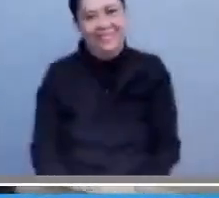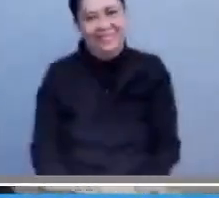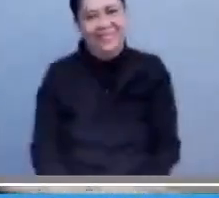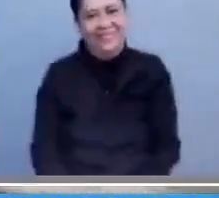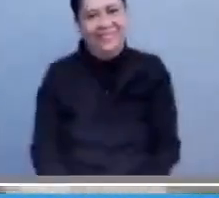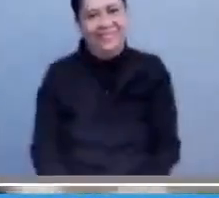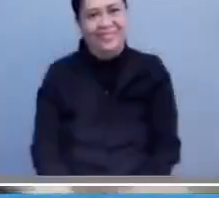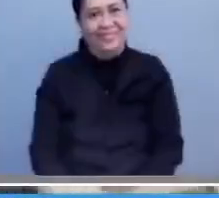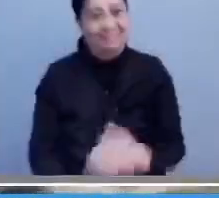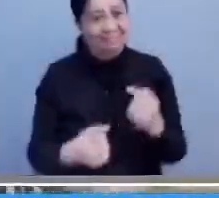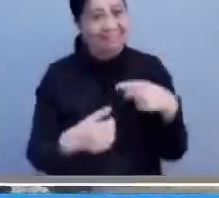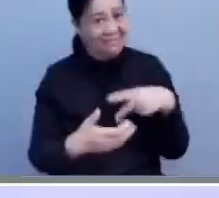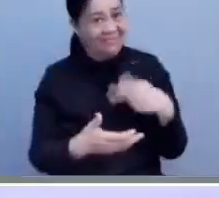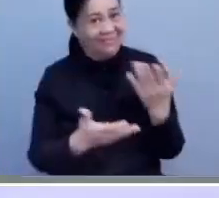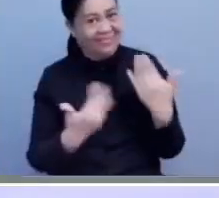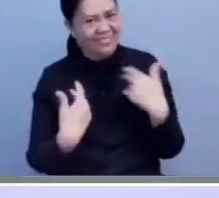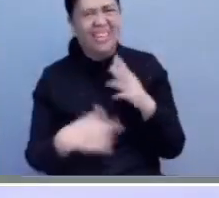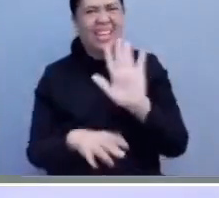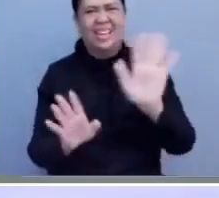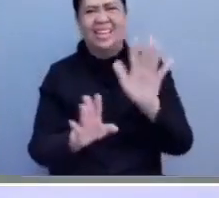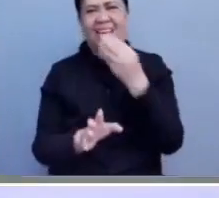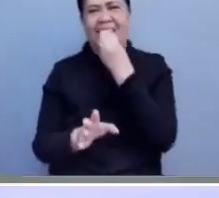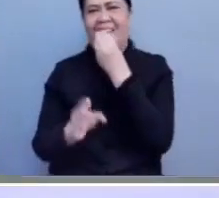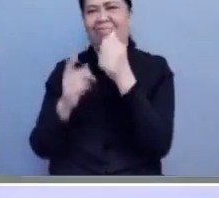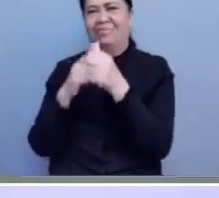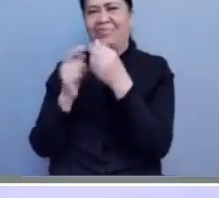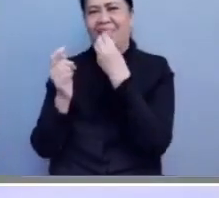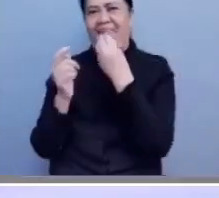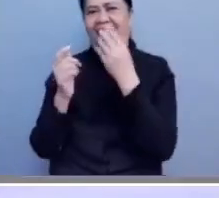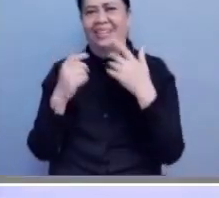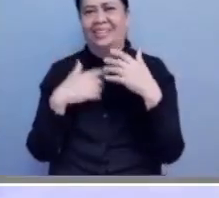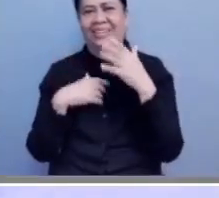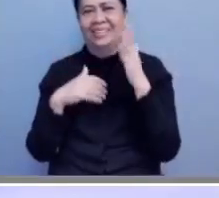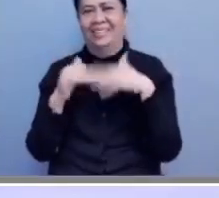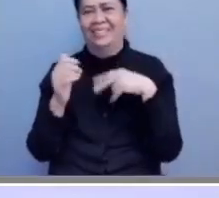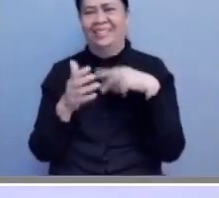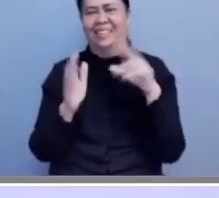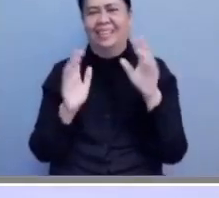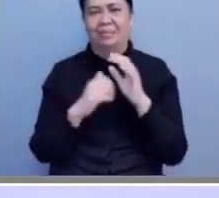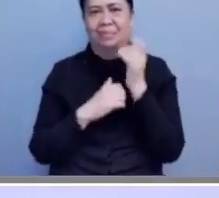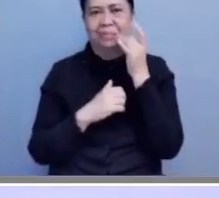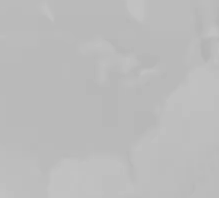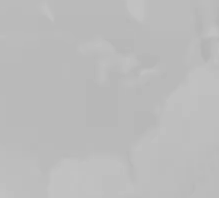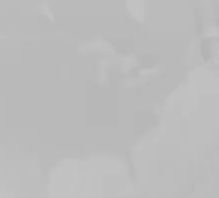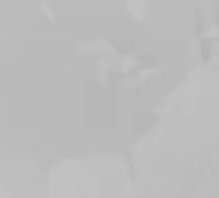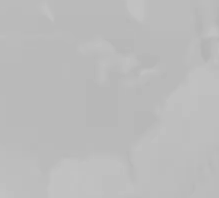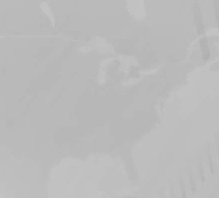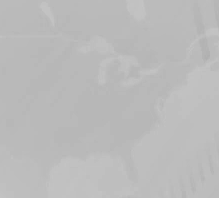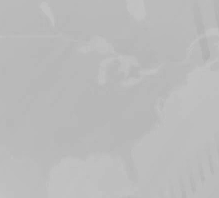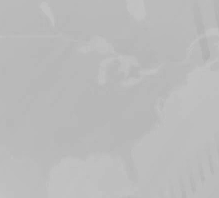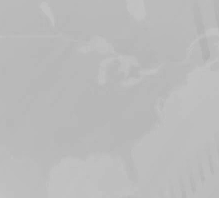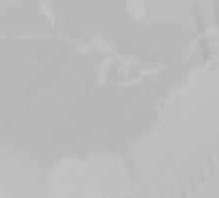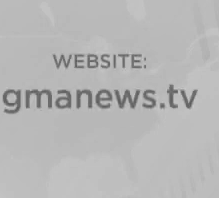dance? Ay, kain na lang tayo. Ay, kaya mo yun ah. Ikaw na lang pambato namin. Ito magaling.